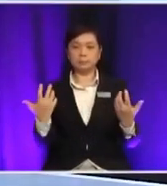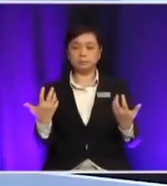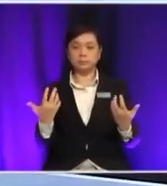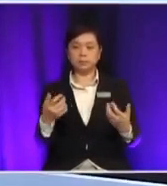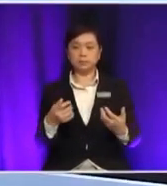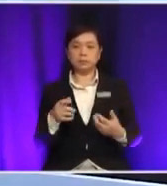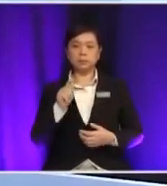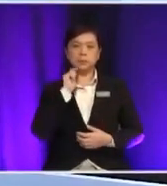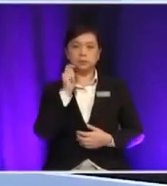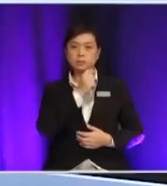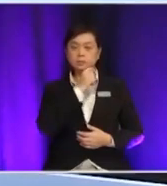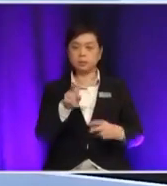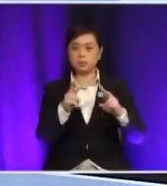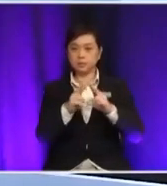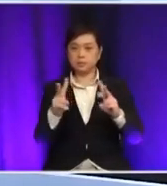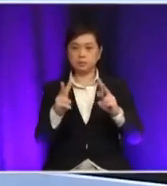dengan mitosis